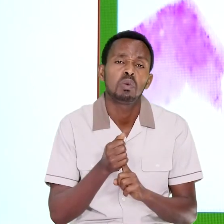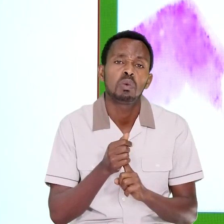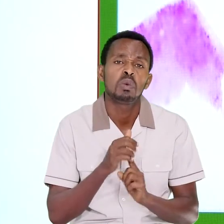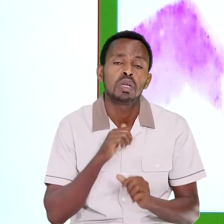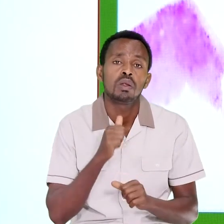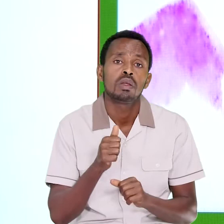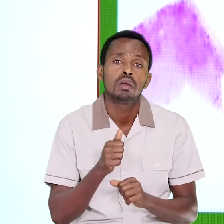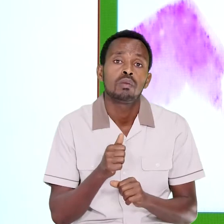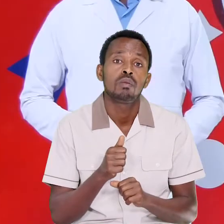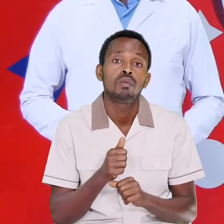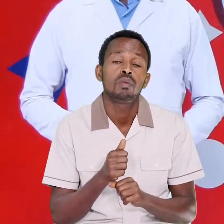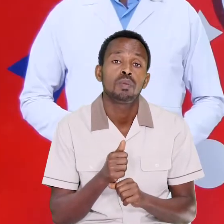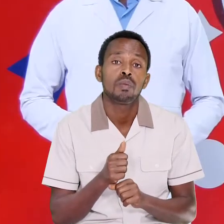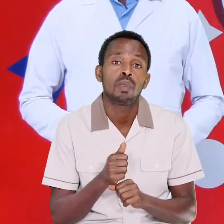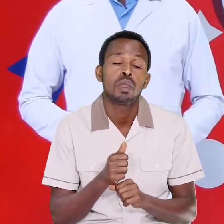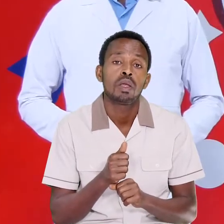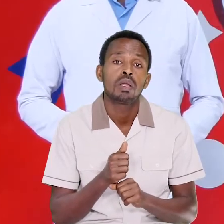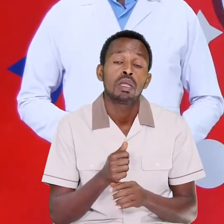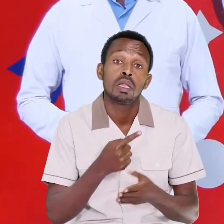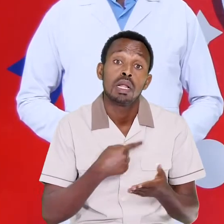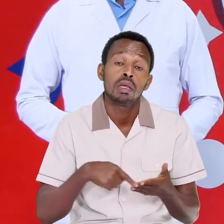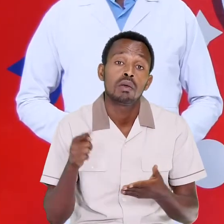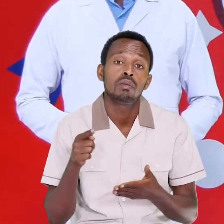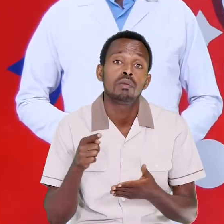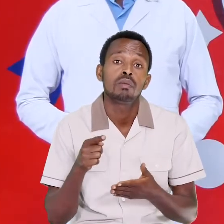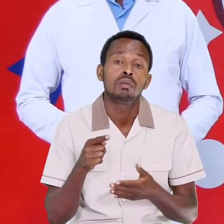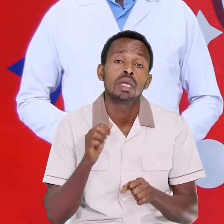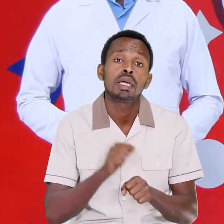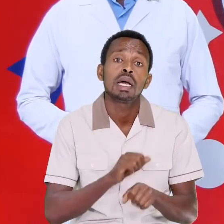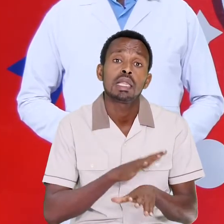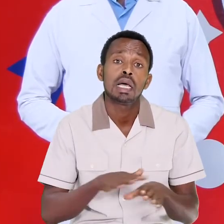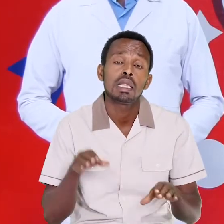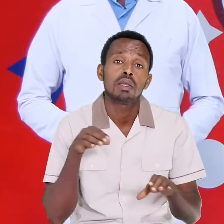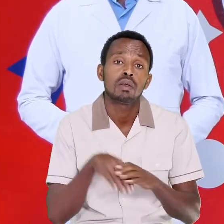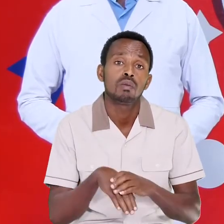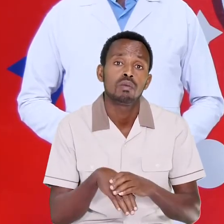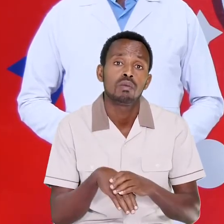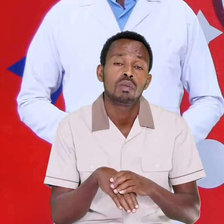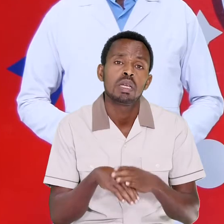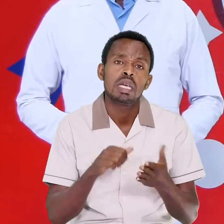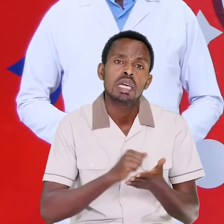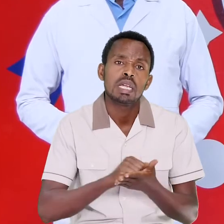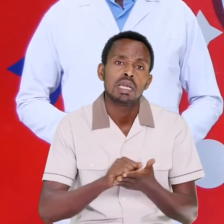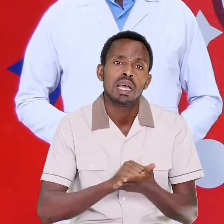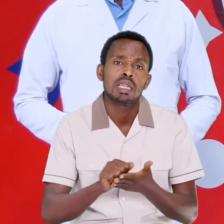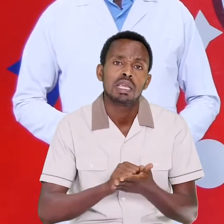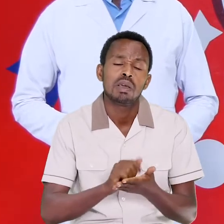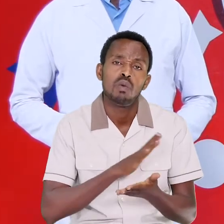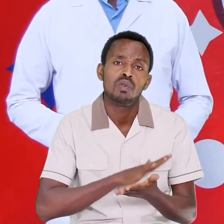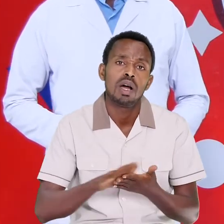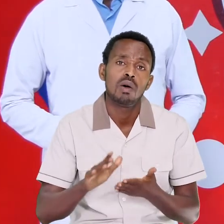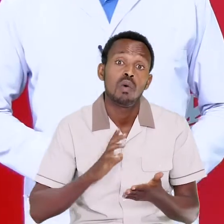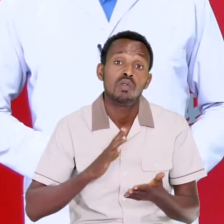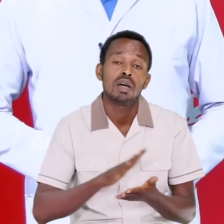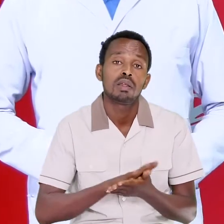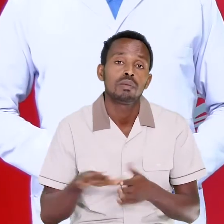Kanaaf innis falli inni qabu kattaatti galuudhaan rigatee ofaaressa.